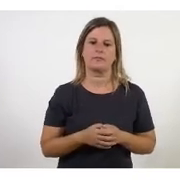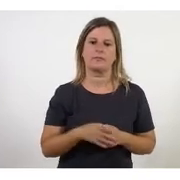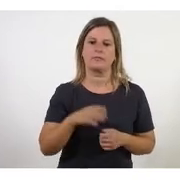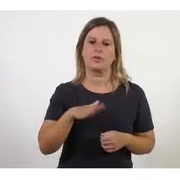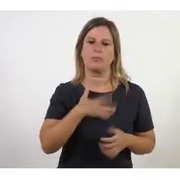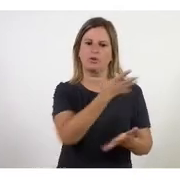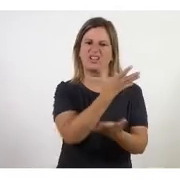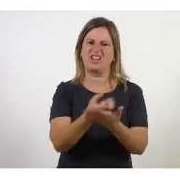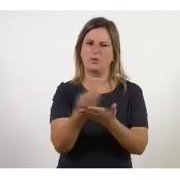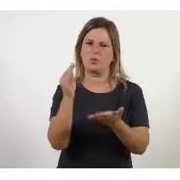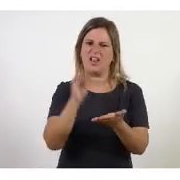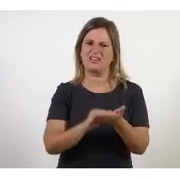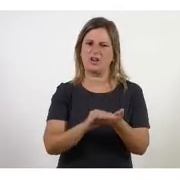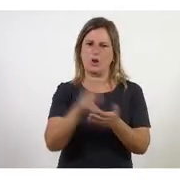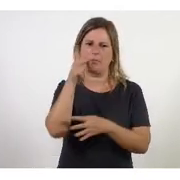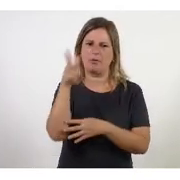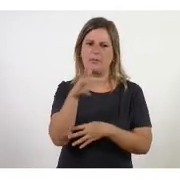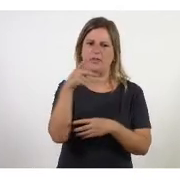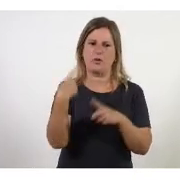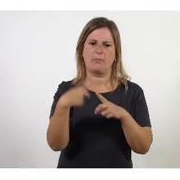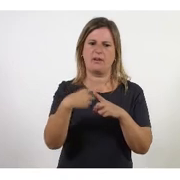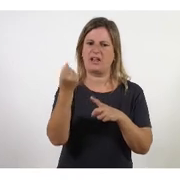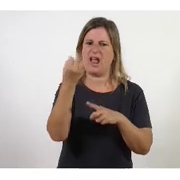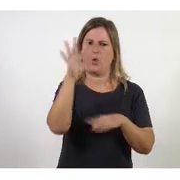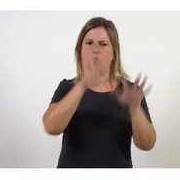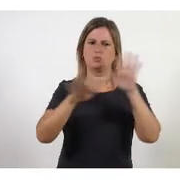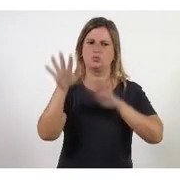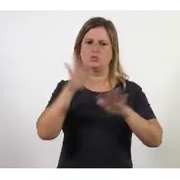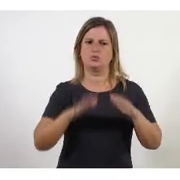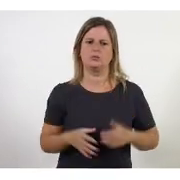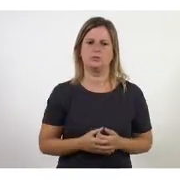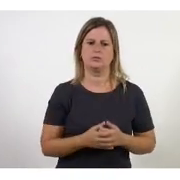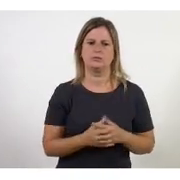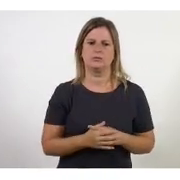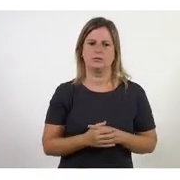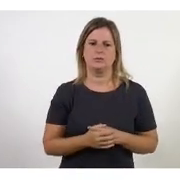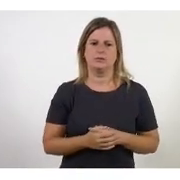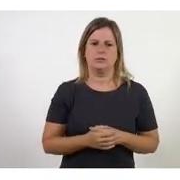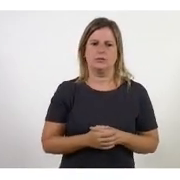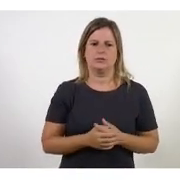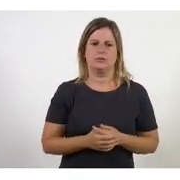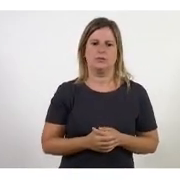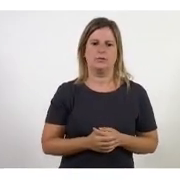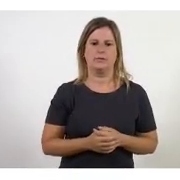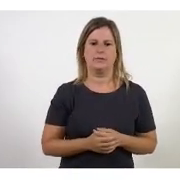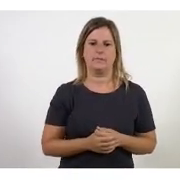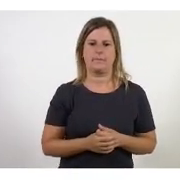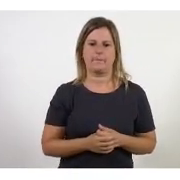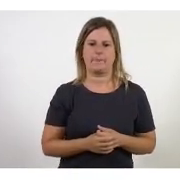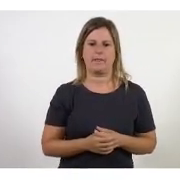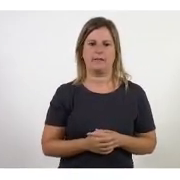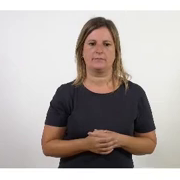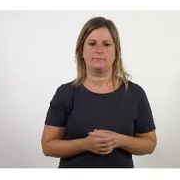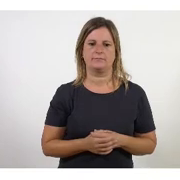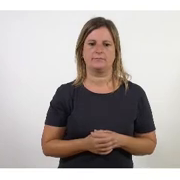ens preguntaven com es feia la càrrega perquè algú se'ns ha perdut en aquest punt, si pots afegir un vídeo més i sí, així ho veuen. Sí, ara,